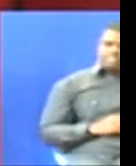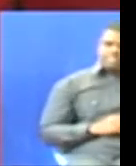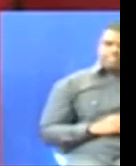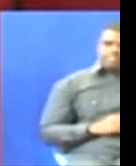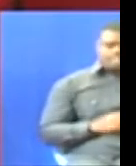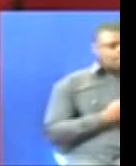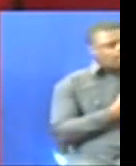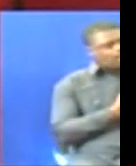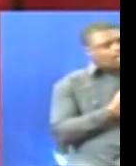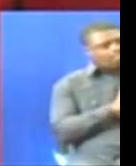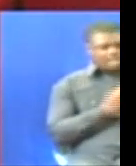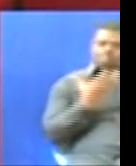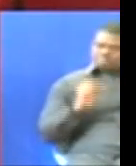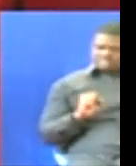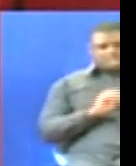40 mpaka 50.